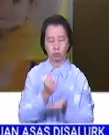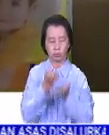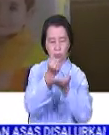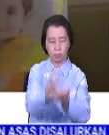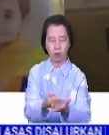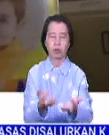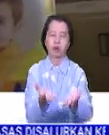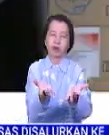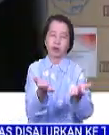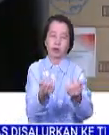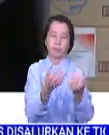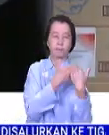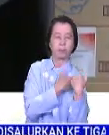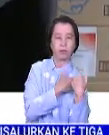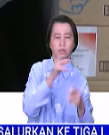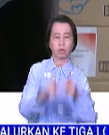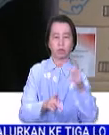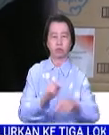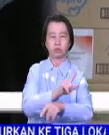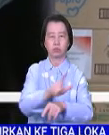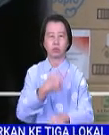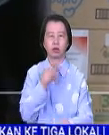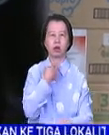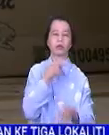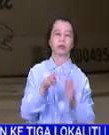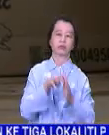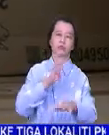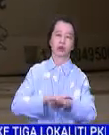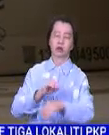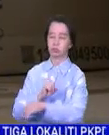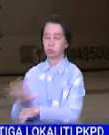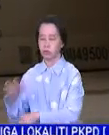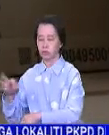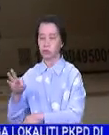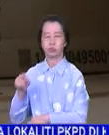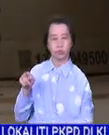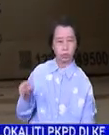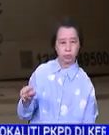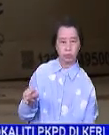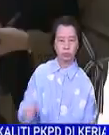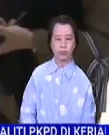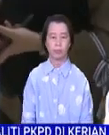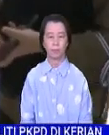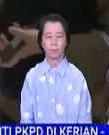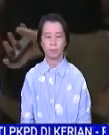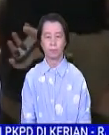membantu meringankan beban warga Labuan yang terjejas ketika pandemik COVID-19.